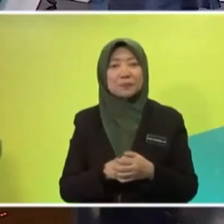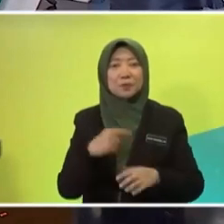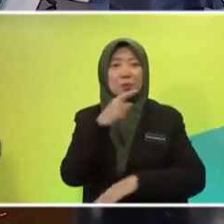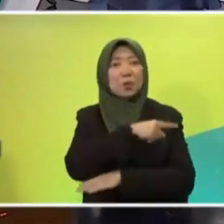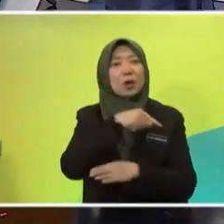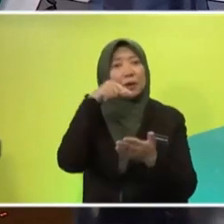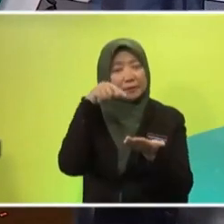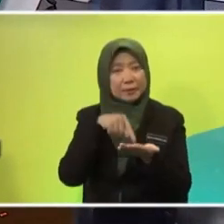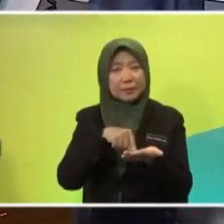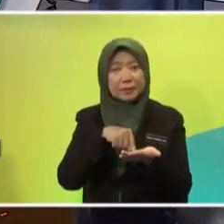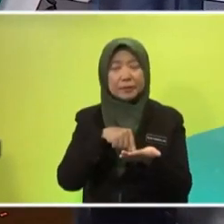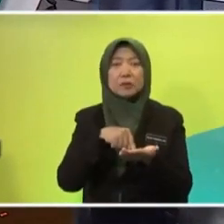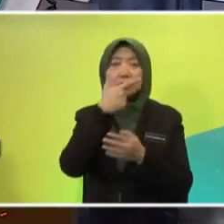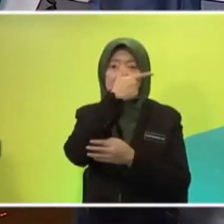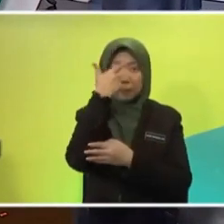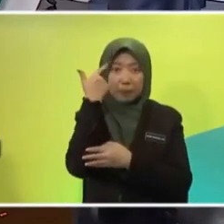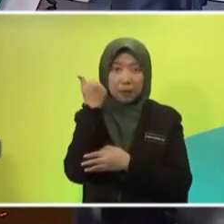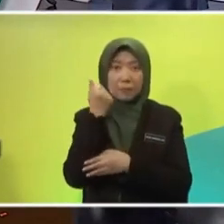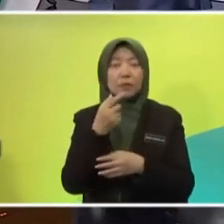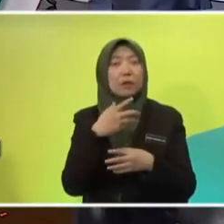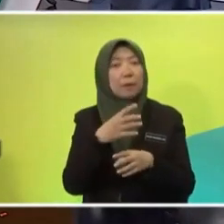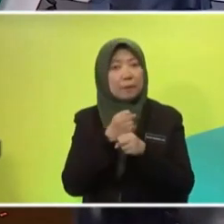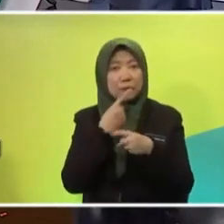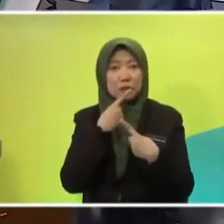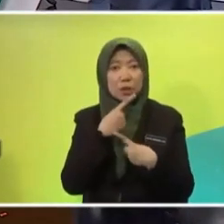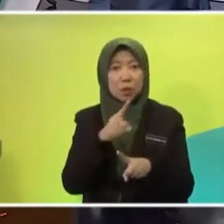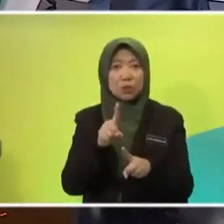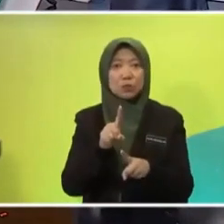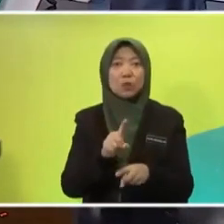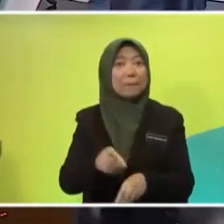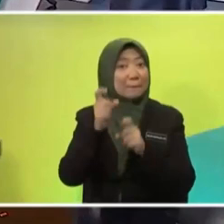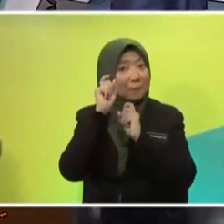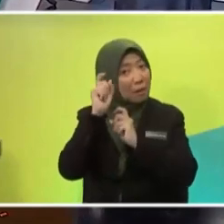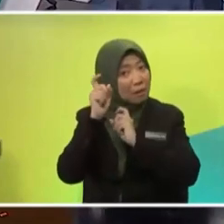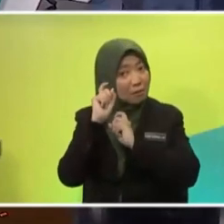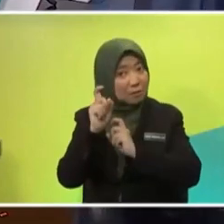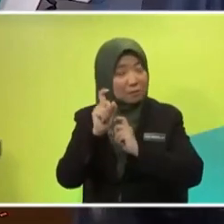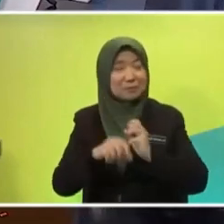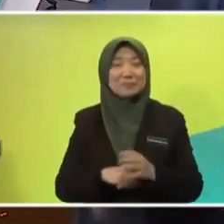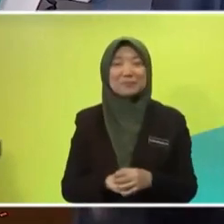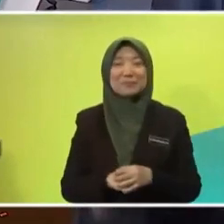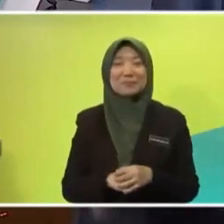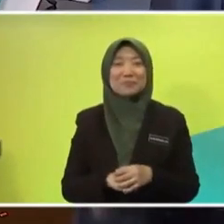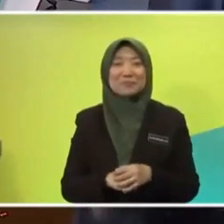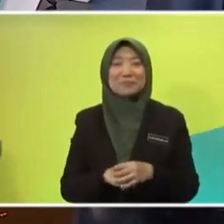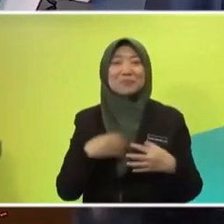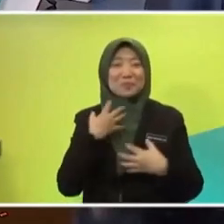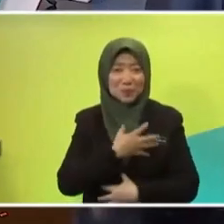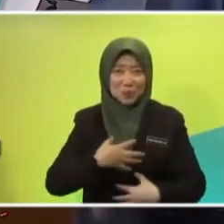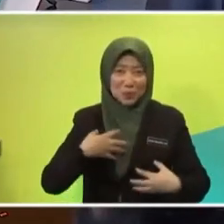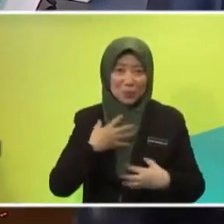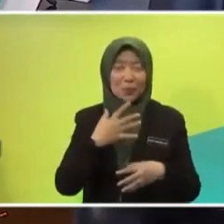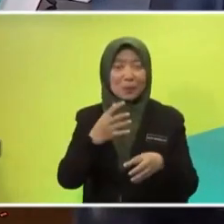ni dapat jawab soalan semua soalan Cikgu. Cikgu rasa nak bagi satu ganjaran lah. Dapat hadiah? Ya. Wah, seronoknya.